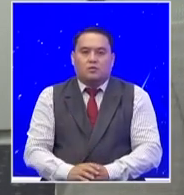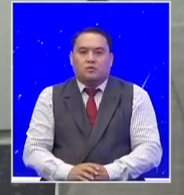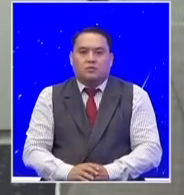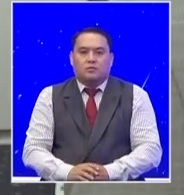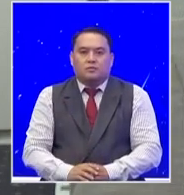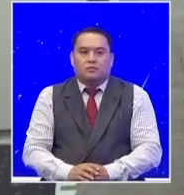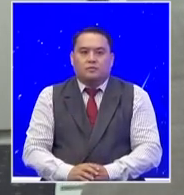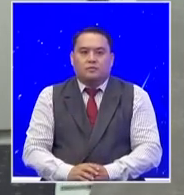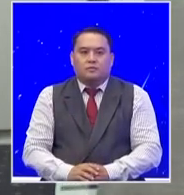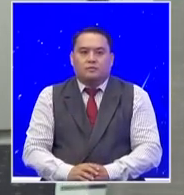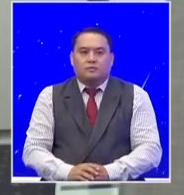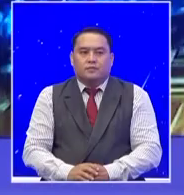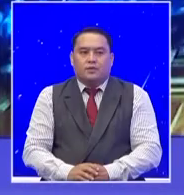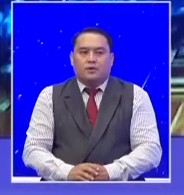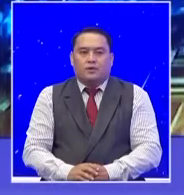511,5 миллионов тенге.